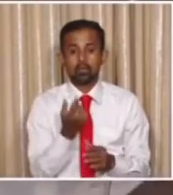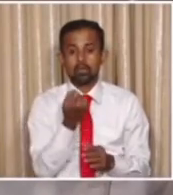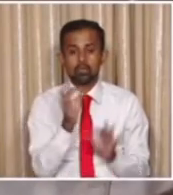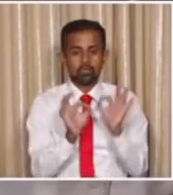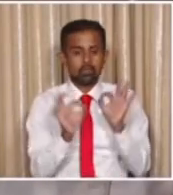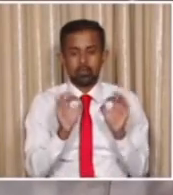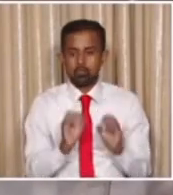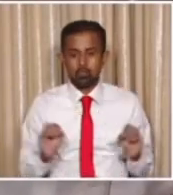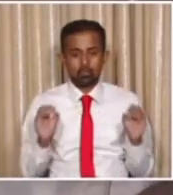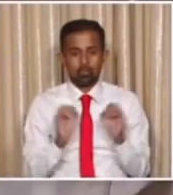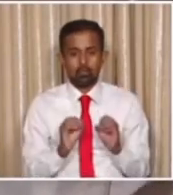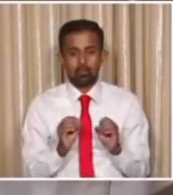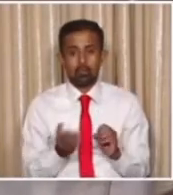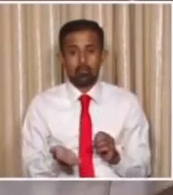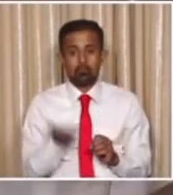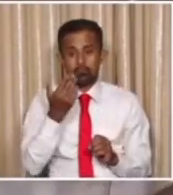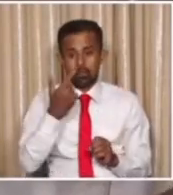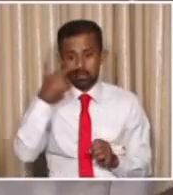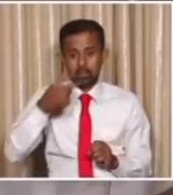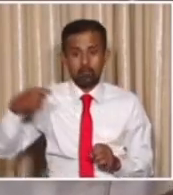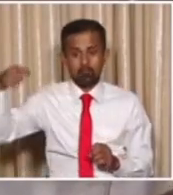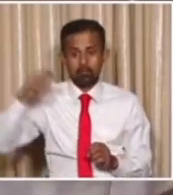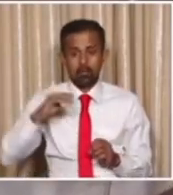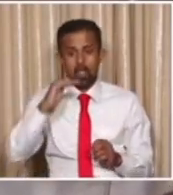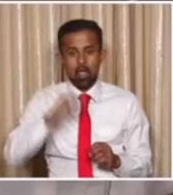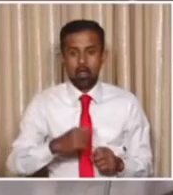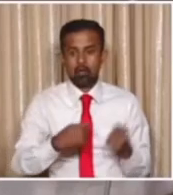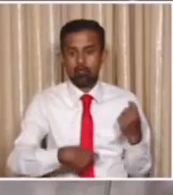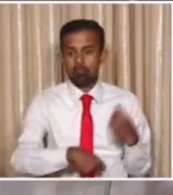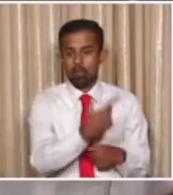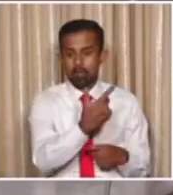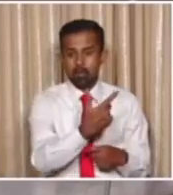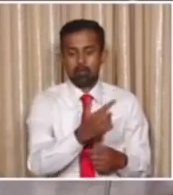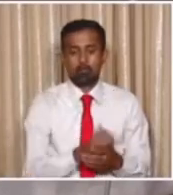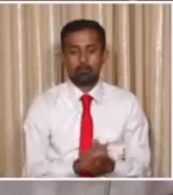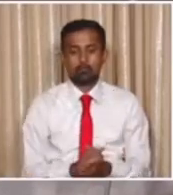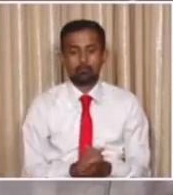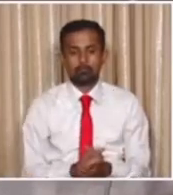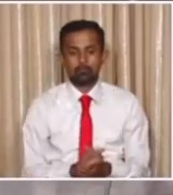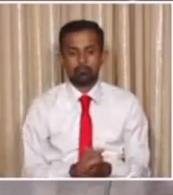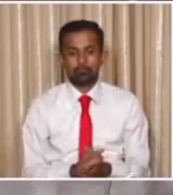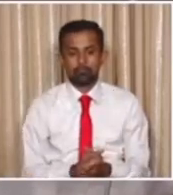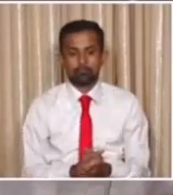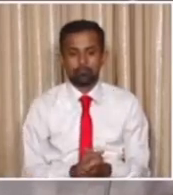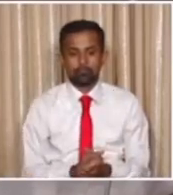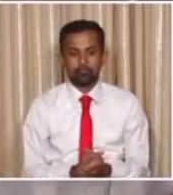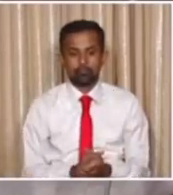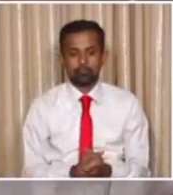නැහැ. වැඩි මිලට තෙල් ගෙනල්ලා අඩු මිලට තෙල් ජනතාවට දුන්නා.